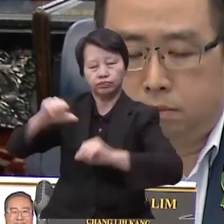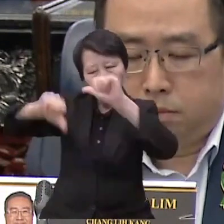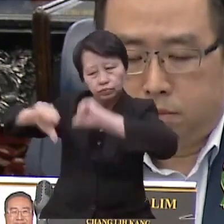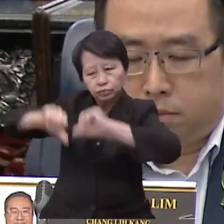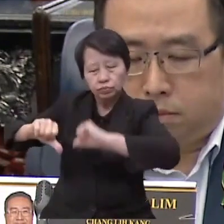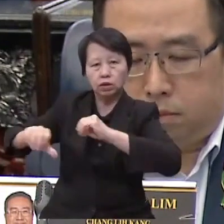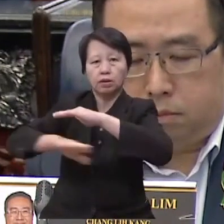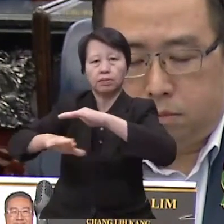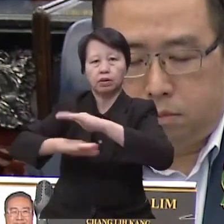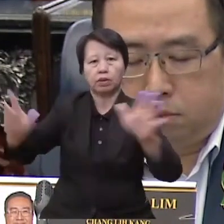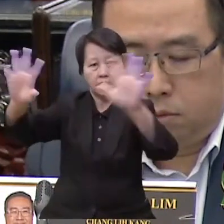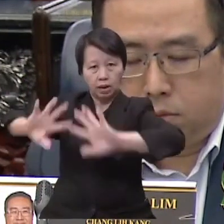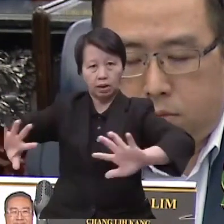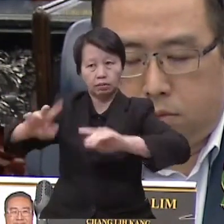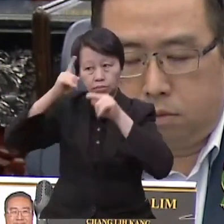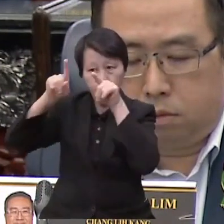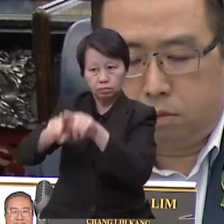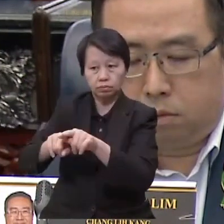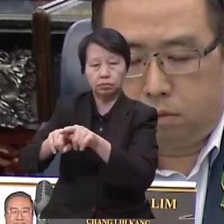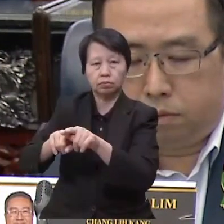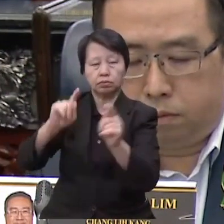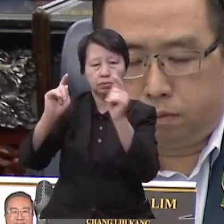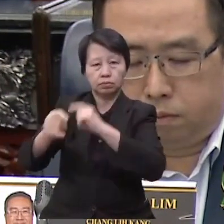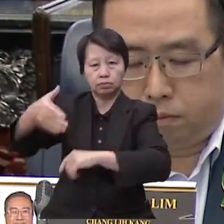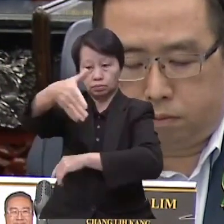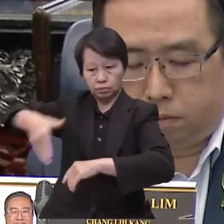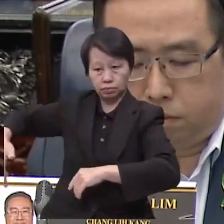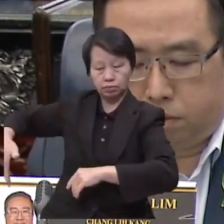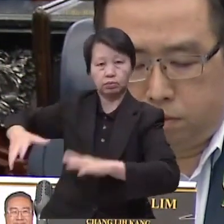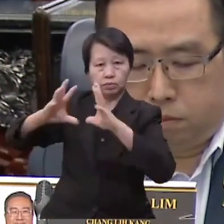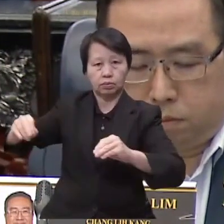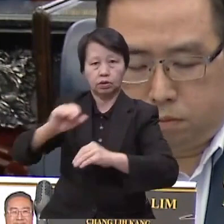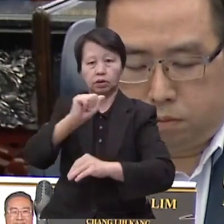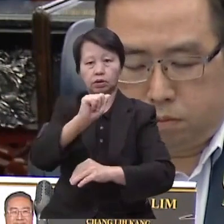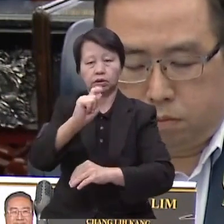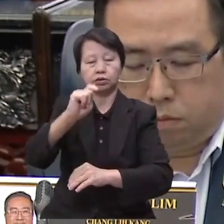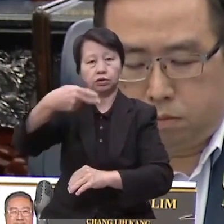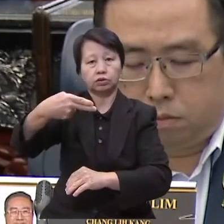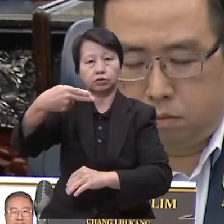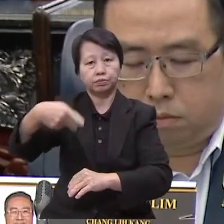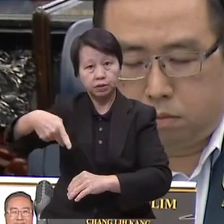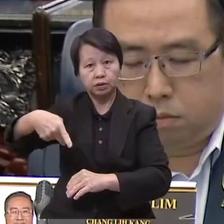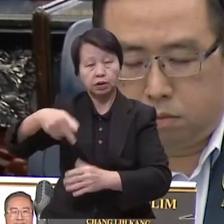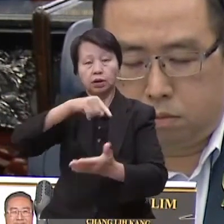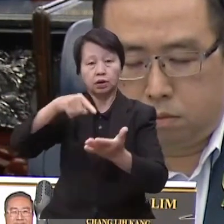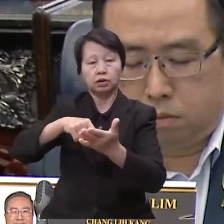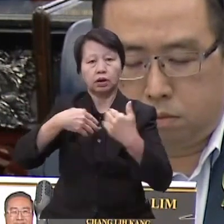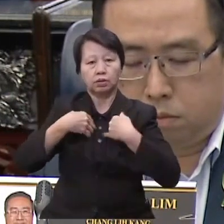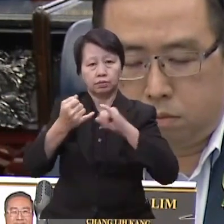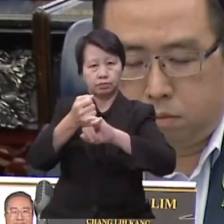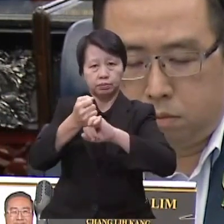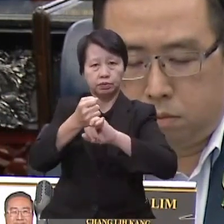bawah ASEAN agreement on transboundary H pollution aathp ini perjanjian yang ada sejak tahun